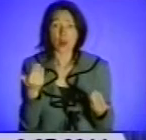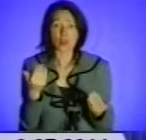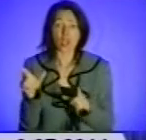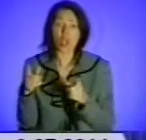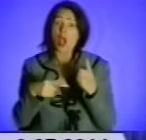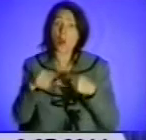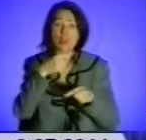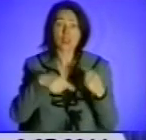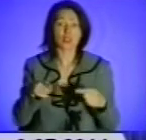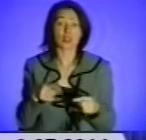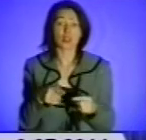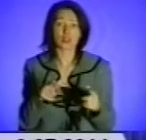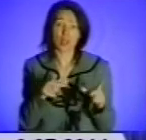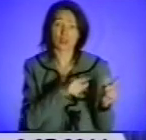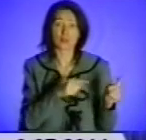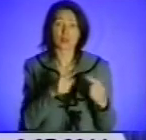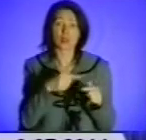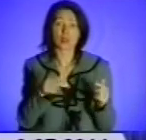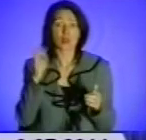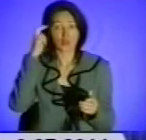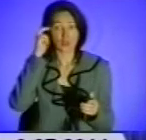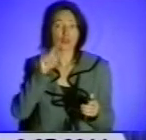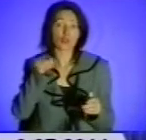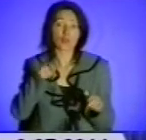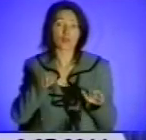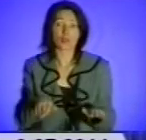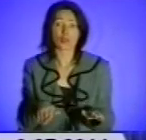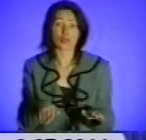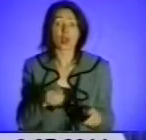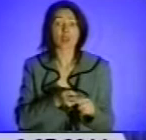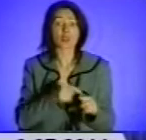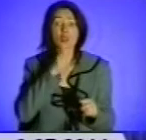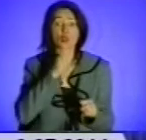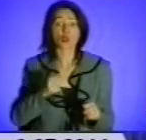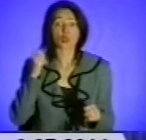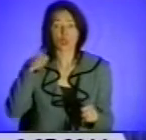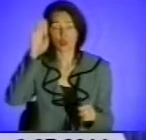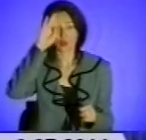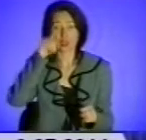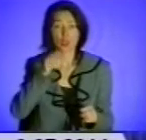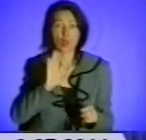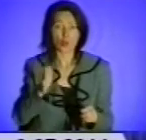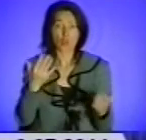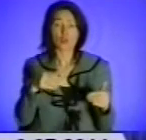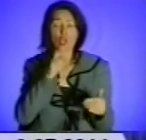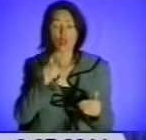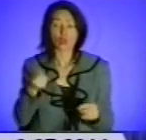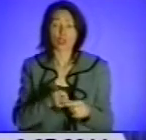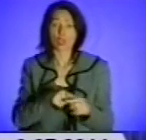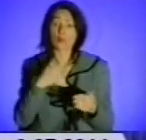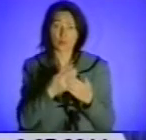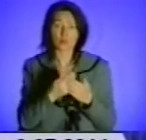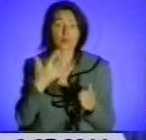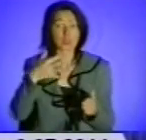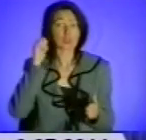назад і якось там в Києві і щось там вирішуйте. Тобто дорослі чоловіки, тобто там були вже і люди, яким під 50, і